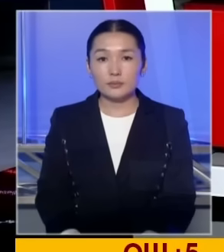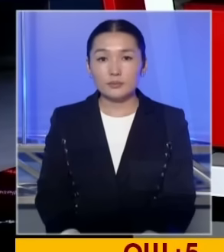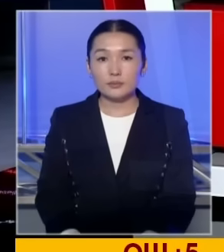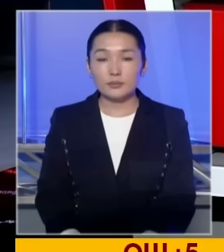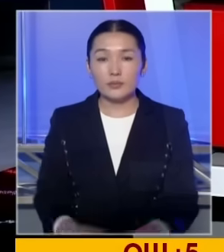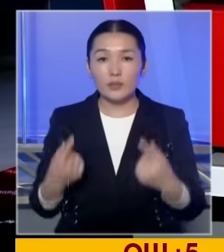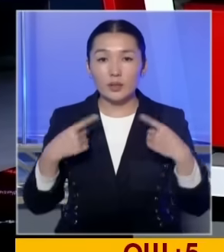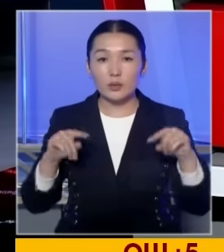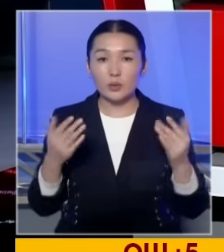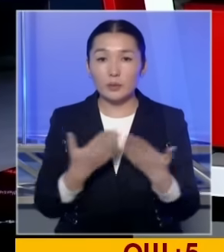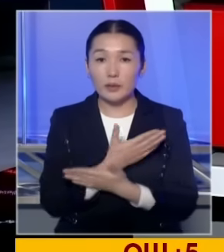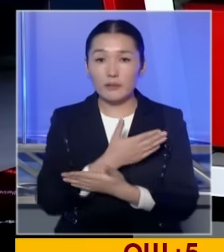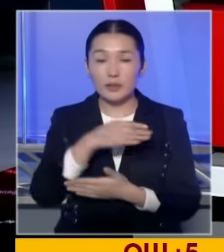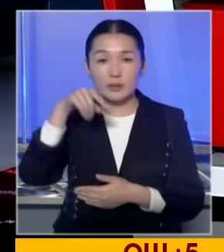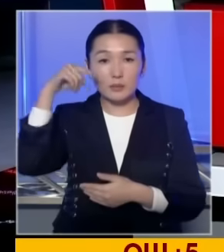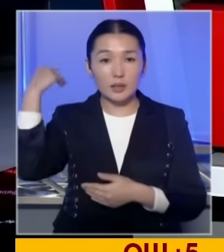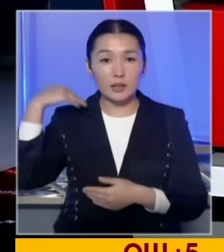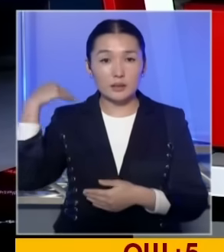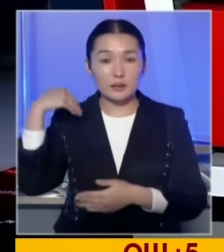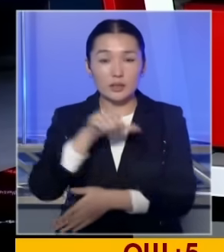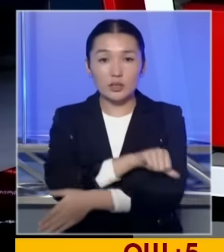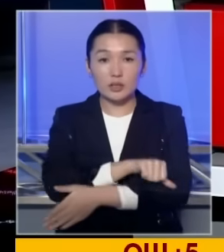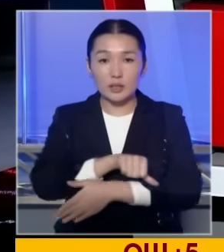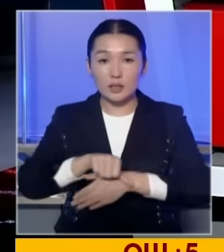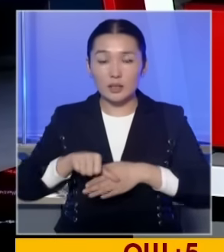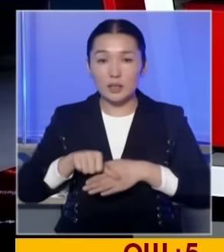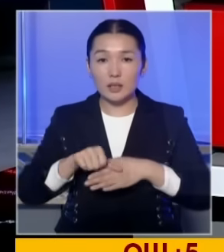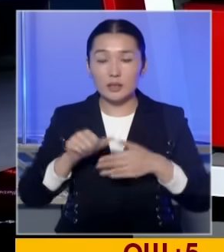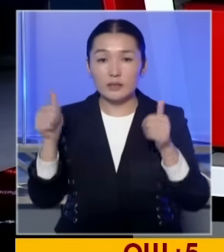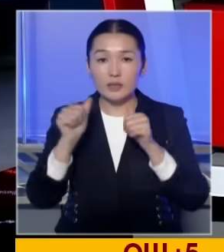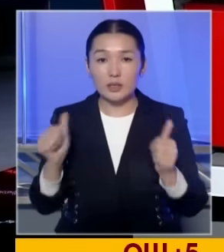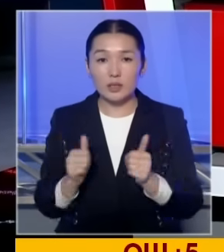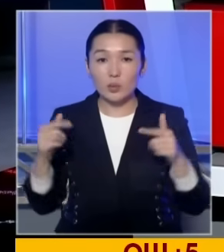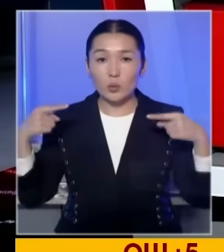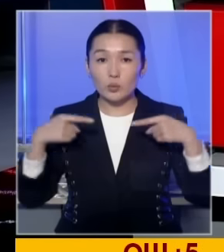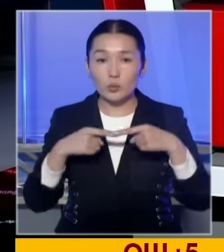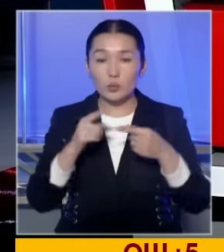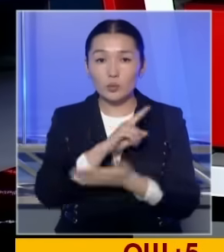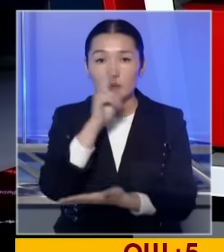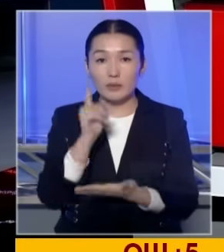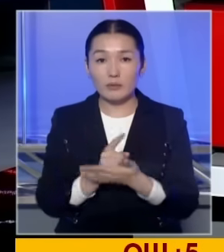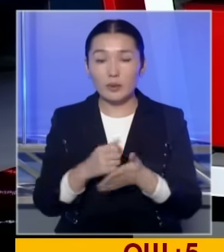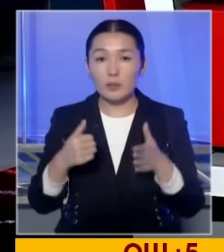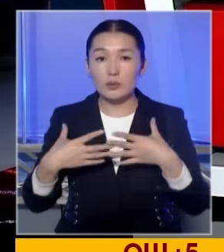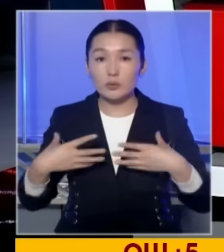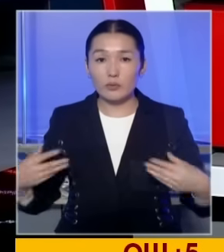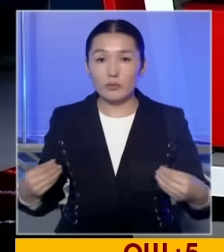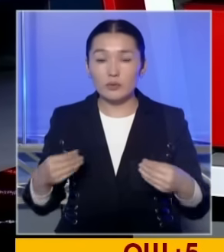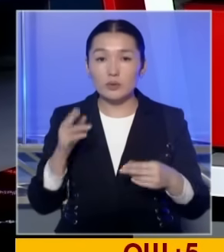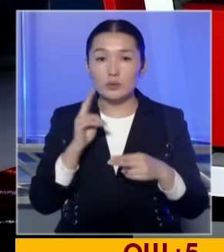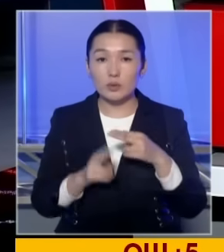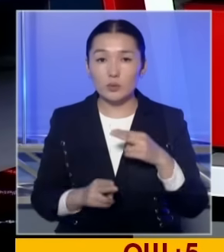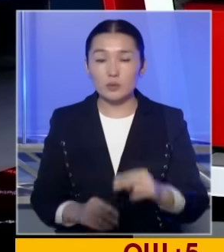Эми башка кабарлардан Кыргыз-Тажик мамлекеттик чек арасын делимитациялоо жана демаркациялоо маселелеринде жаз айлары толук чекит